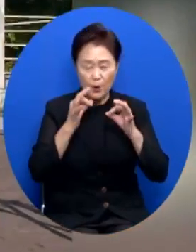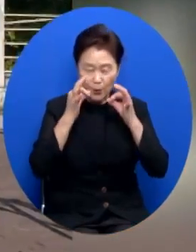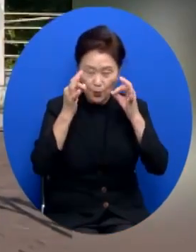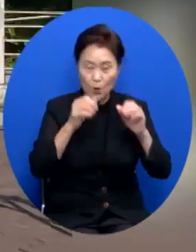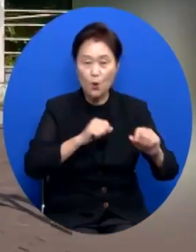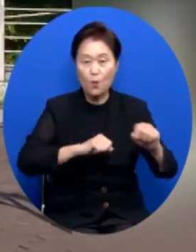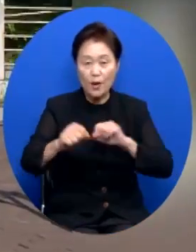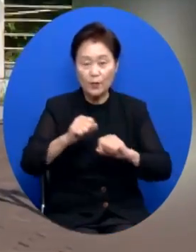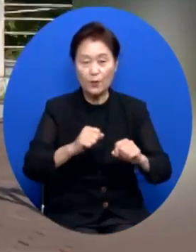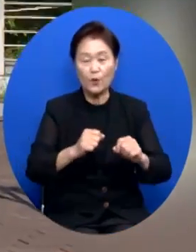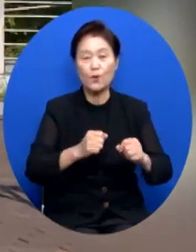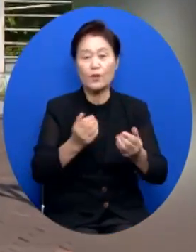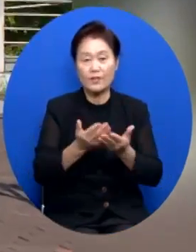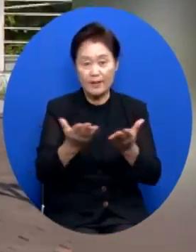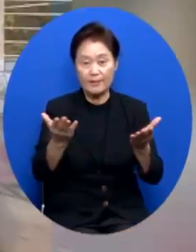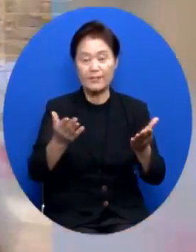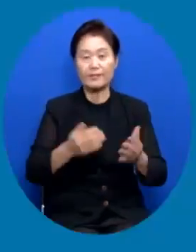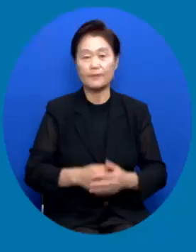활동들을 진행했습니다.